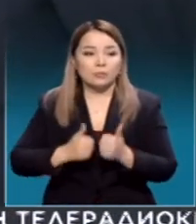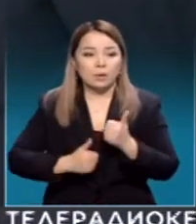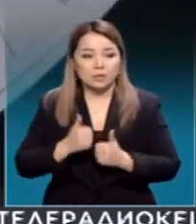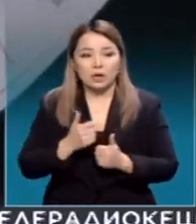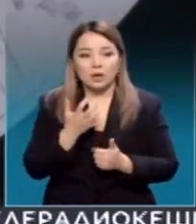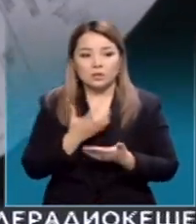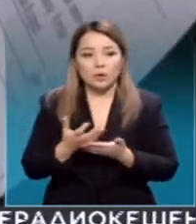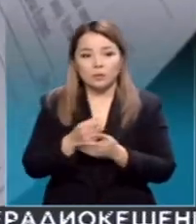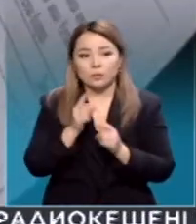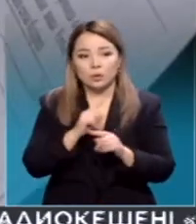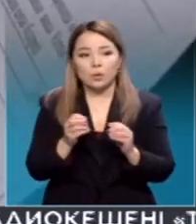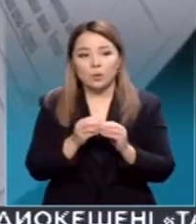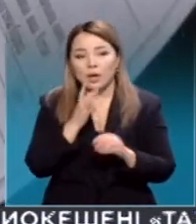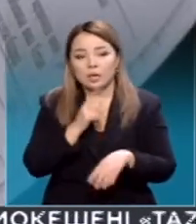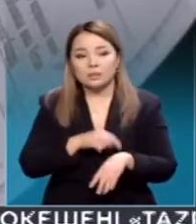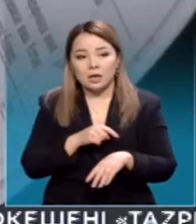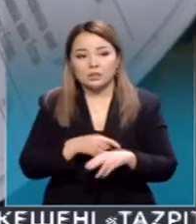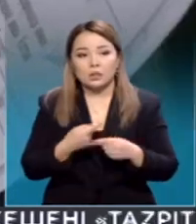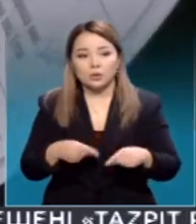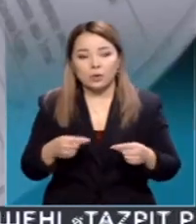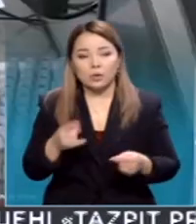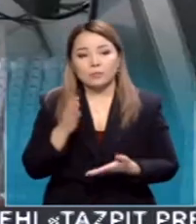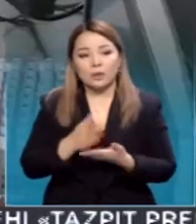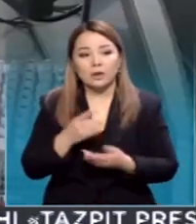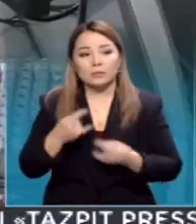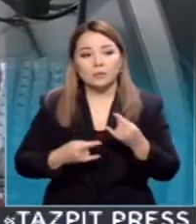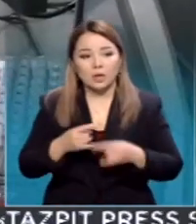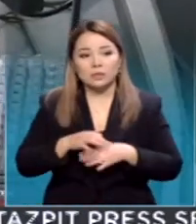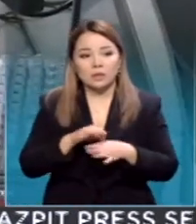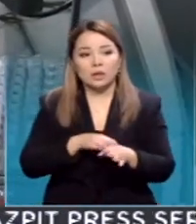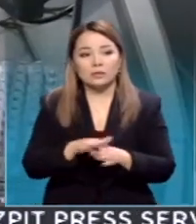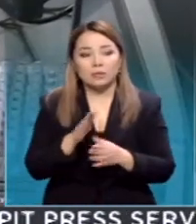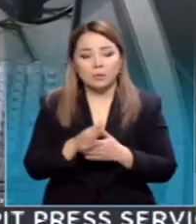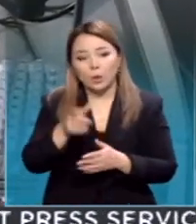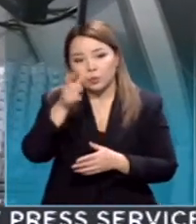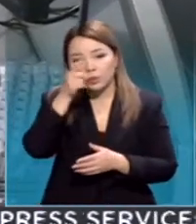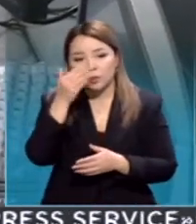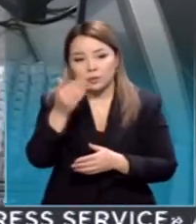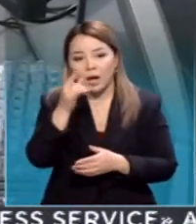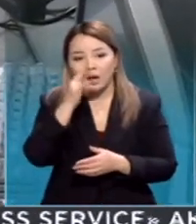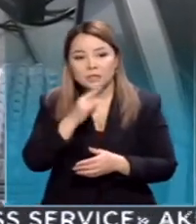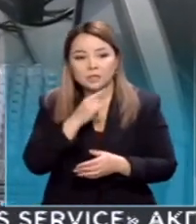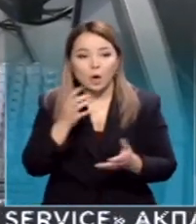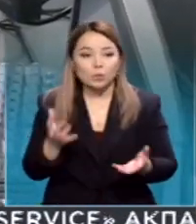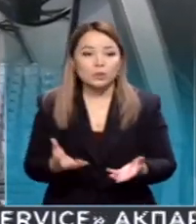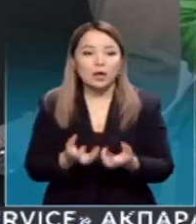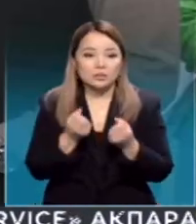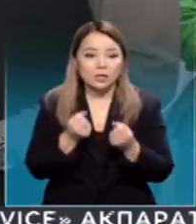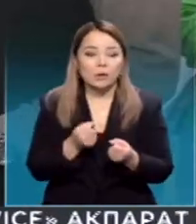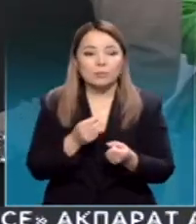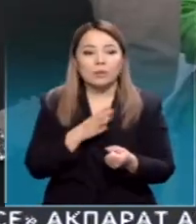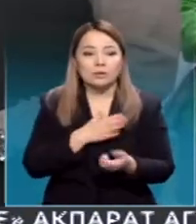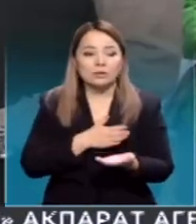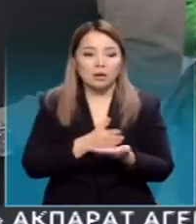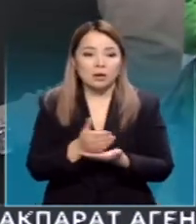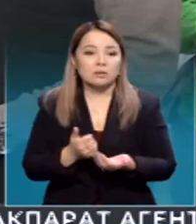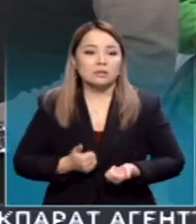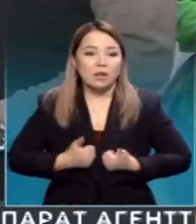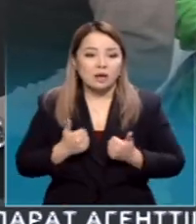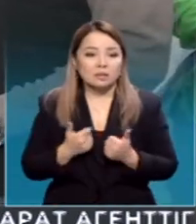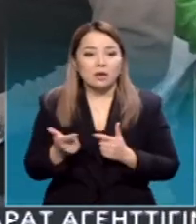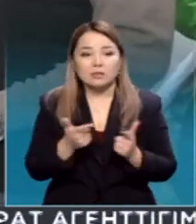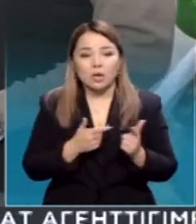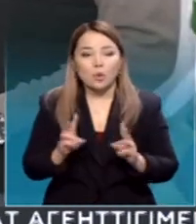жылу жиналмайды. 10 сағаттық тікелей эфир түрлі бағытта өрбейді. Соның ішінде Түркияға барған қазақ құтқарушылары басын бәйгеге тігуге дайын